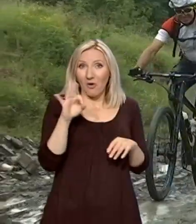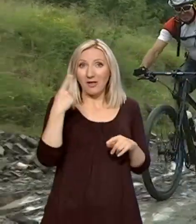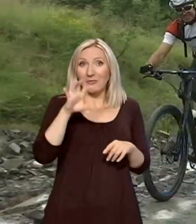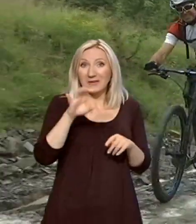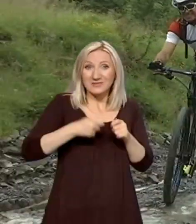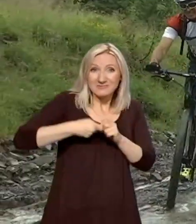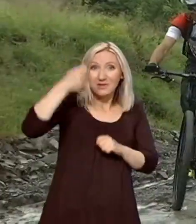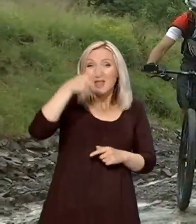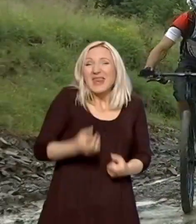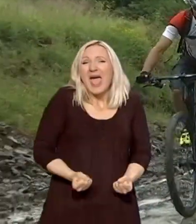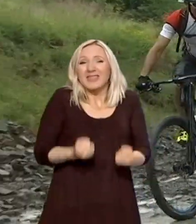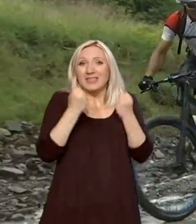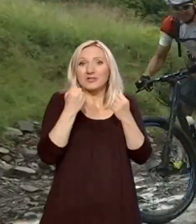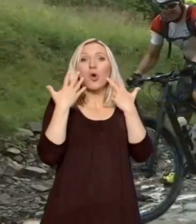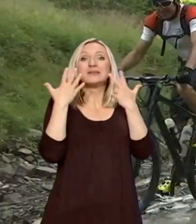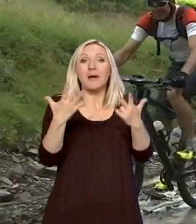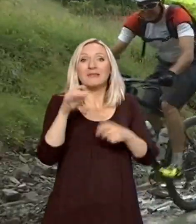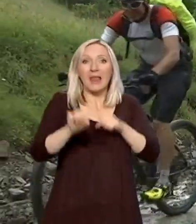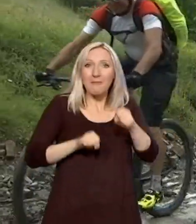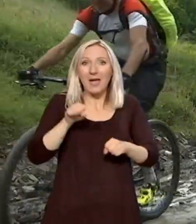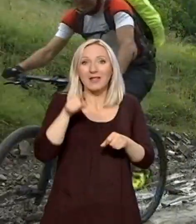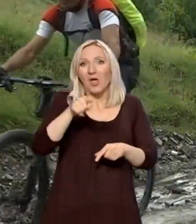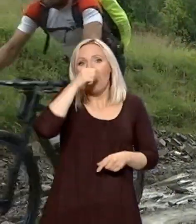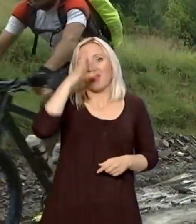najteži u 8 dana maratona.